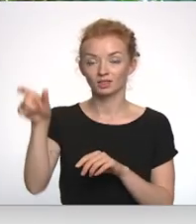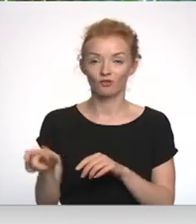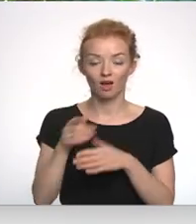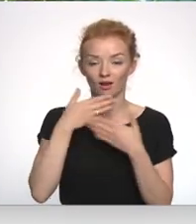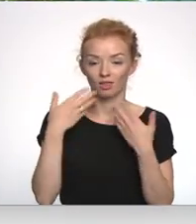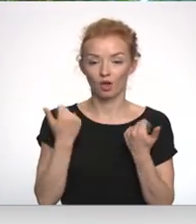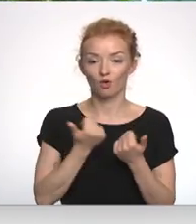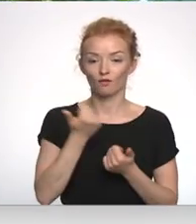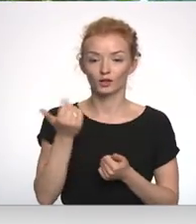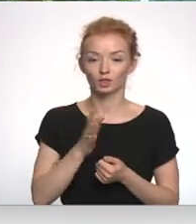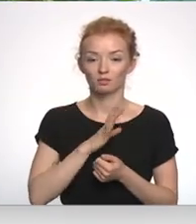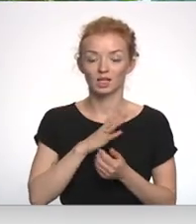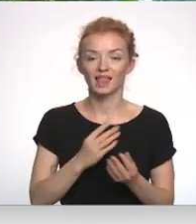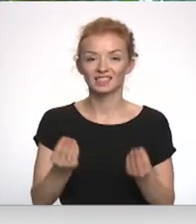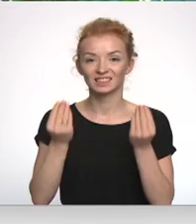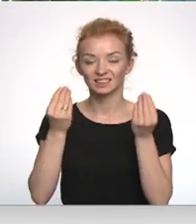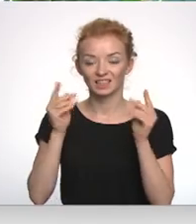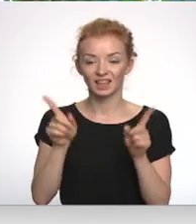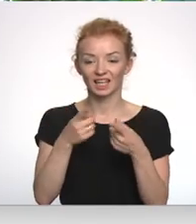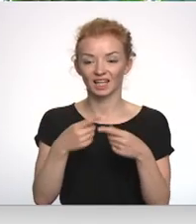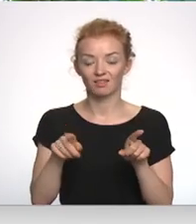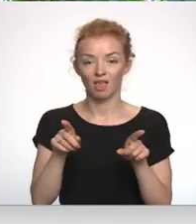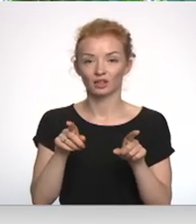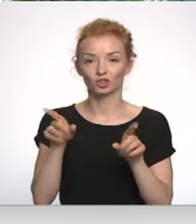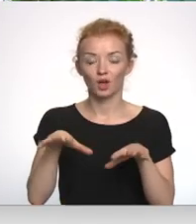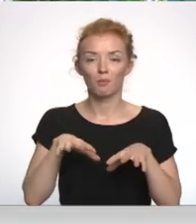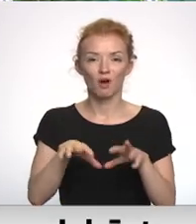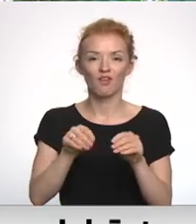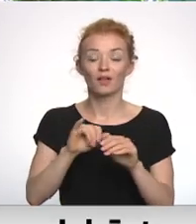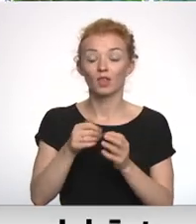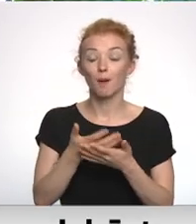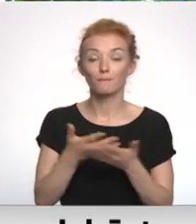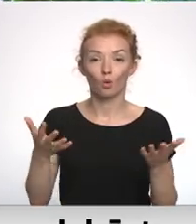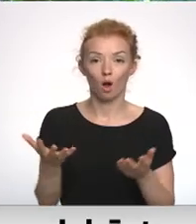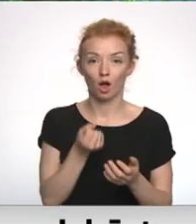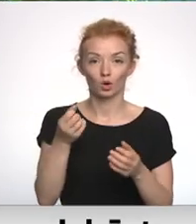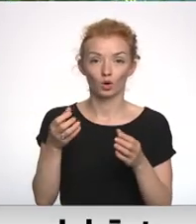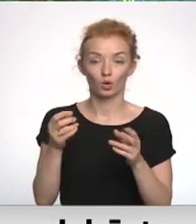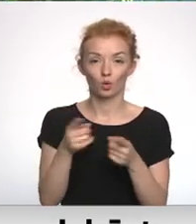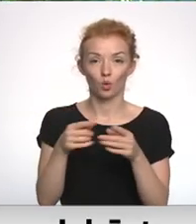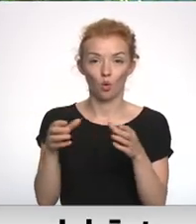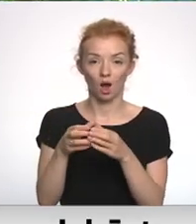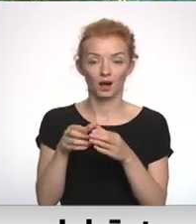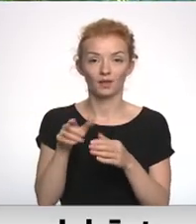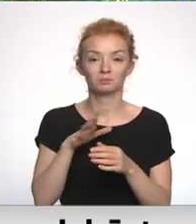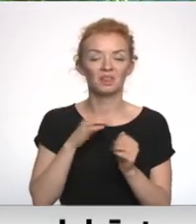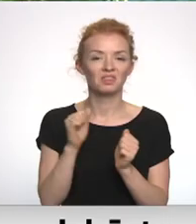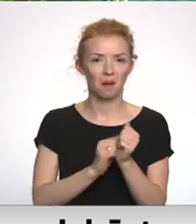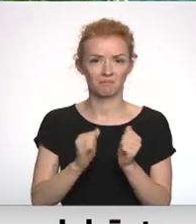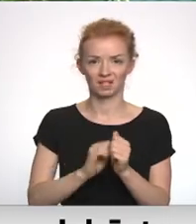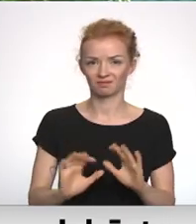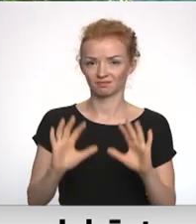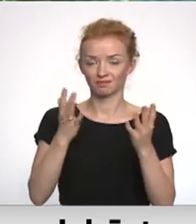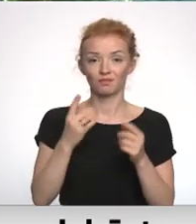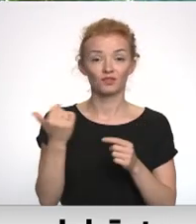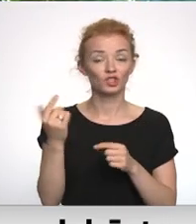bija izcils diriģents. Viņš varēja izdarīt jebko kori, un tas viņam iznāca dabīgi. Nu, reizēm